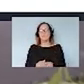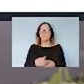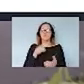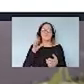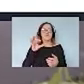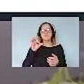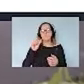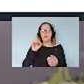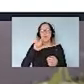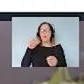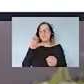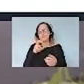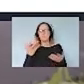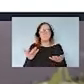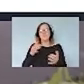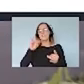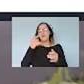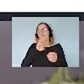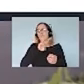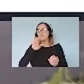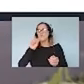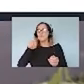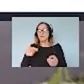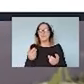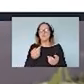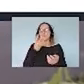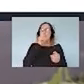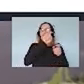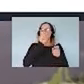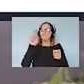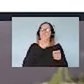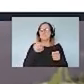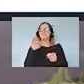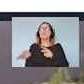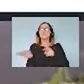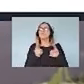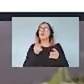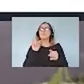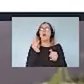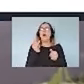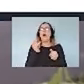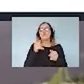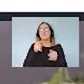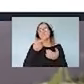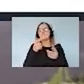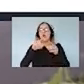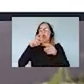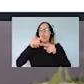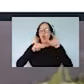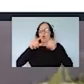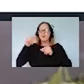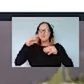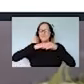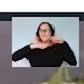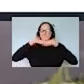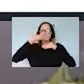takich ogromnych społeczności jak Wikipedia. I te cztery ikonki tłumaczą nam jak klocki Lego składane